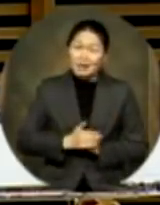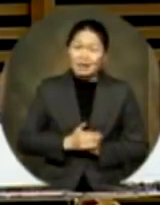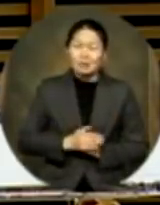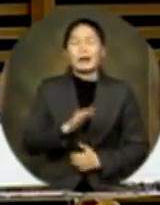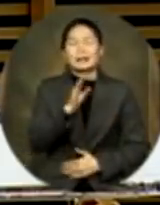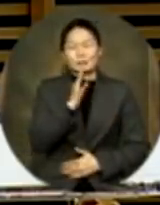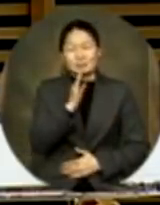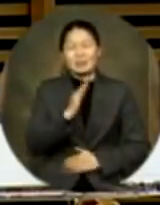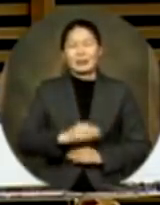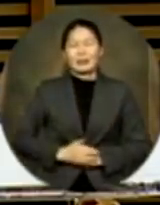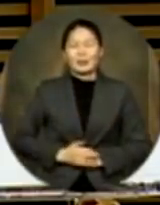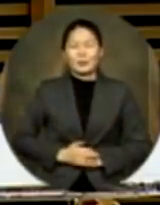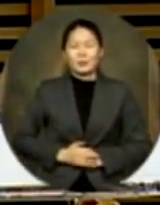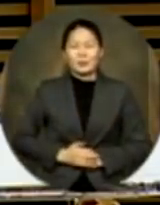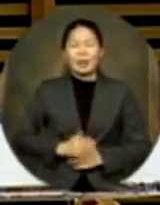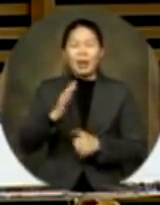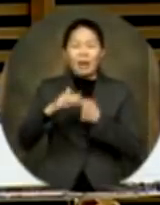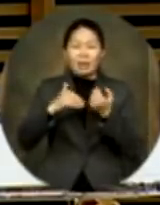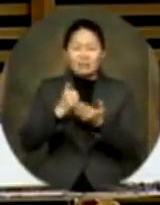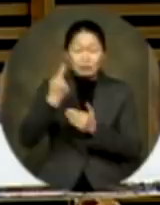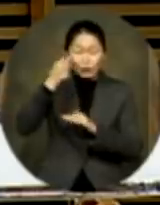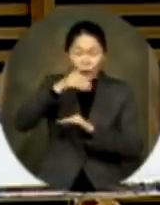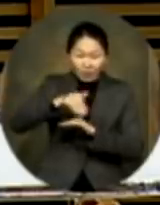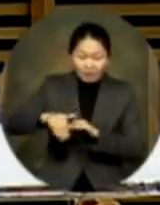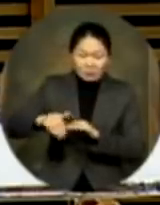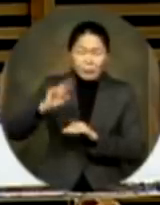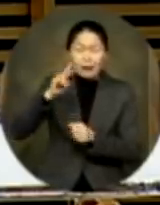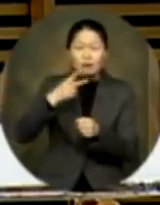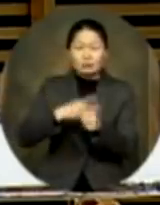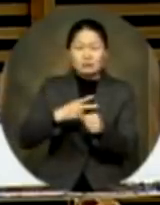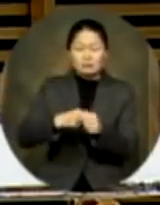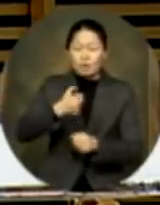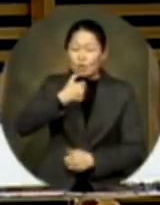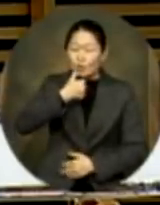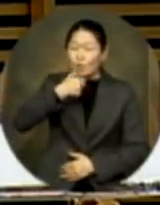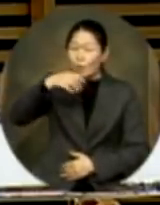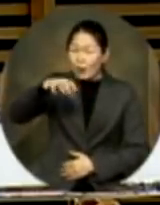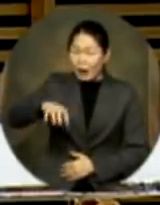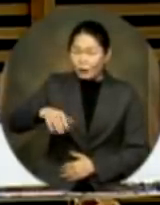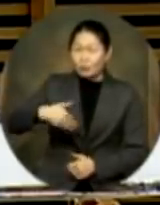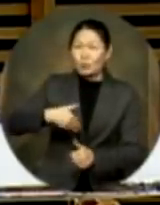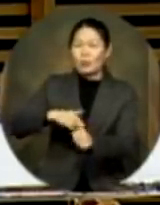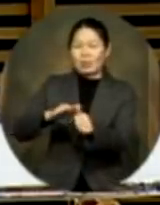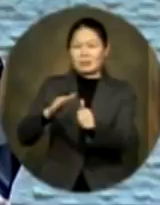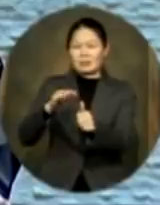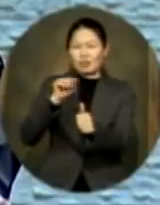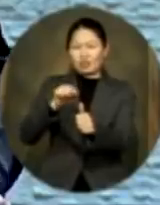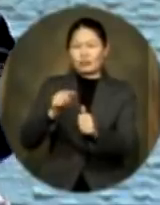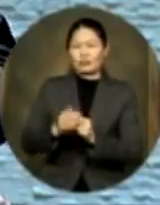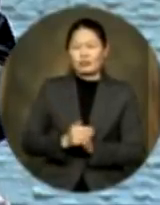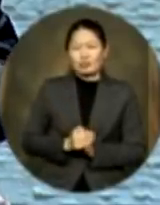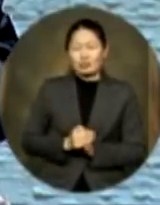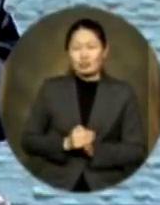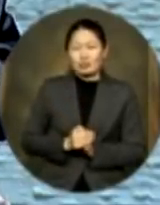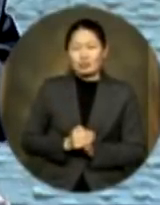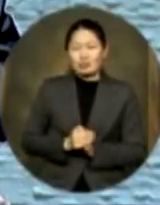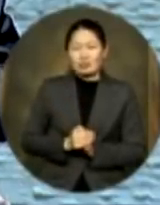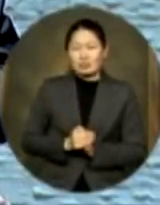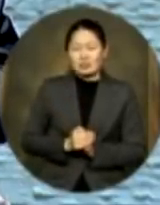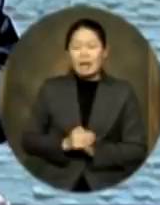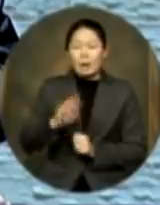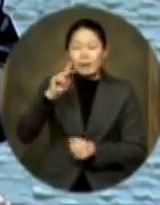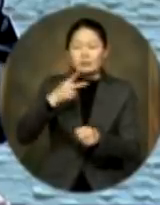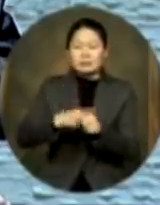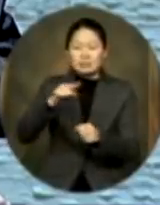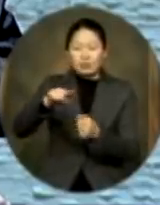그렇습니다 하나님의 계획은 사도 바울을 로마로 보내시는 것이었어요 사도 바울은 이미 그 점에